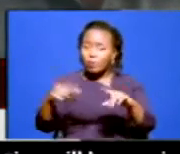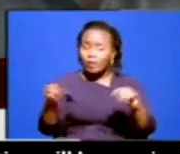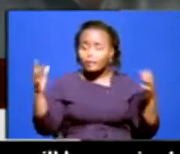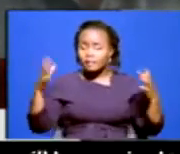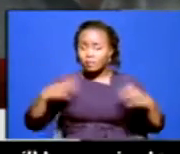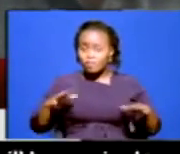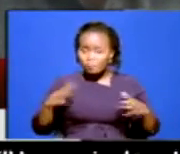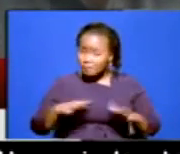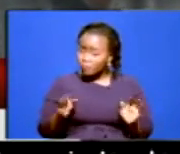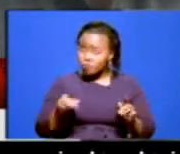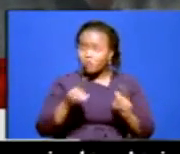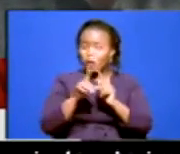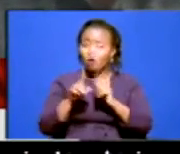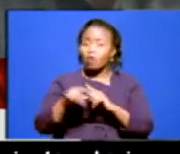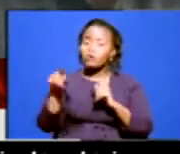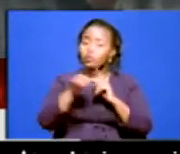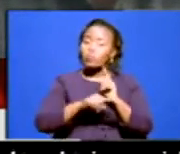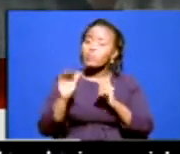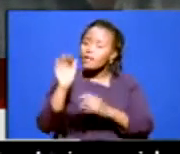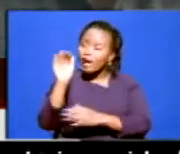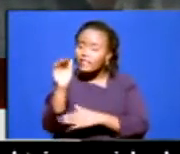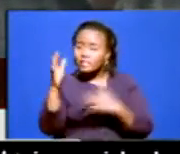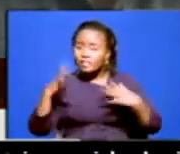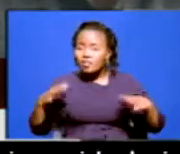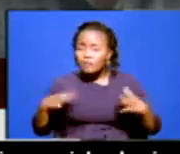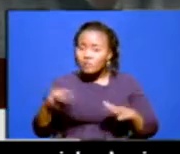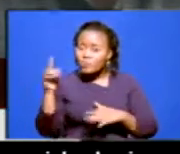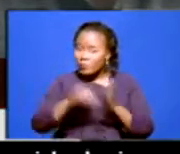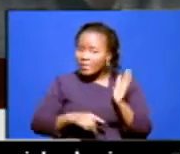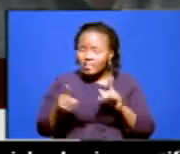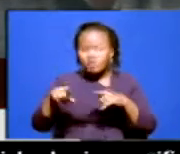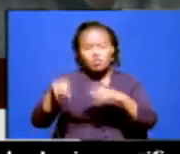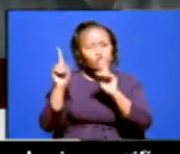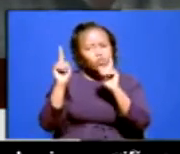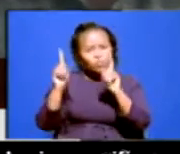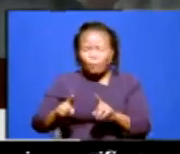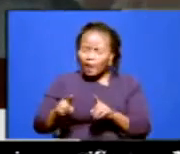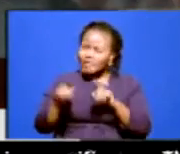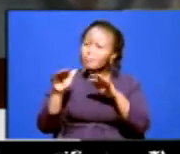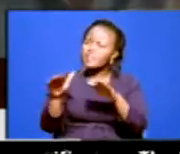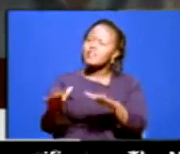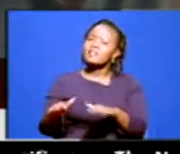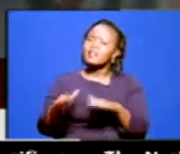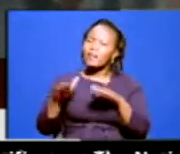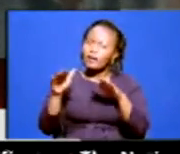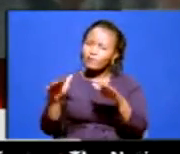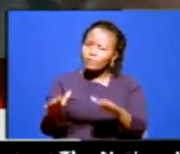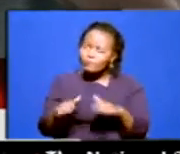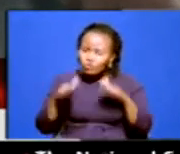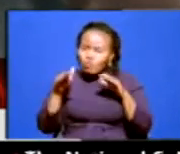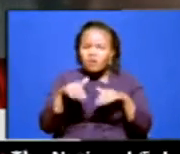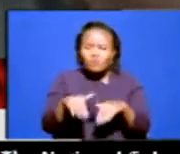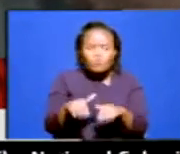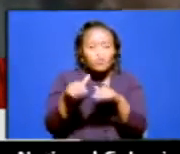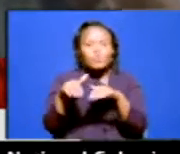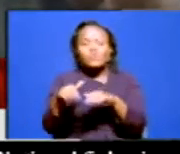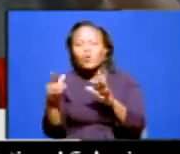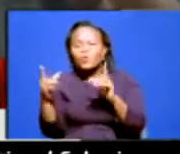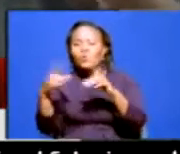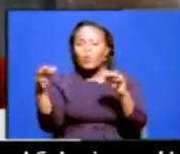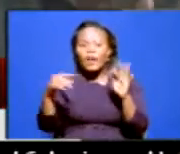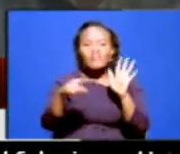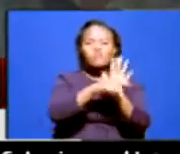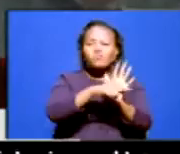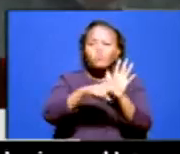na tunataka kuambia wananchi kwamba mujihadhari, msiweze kufuata umati tu wa maneno